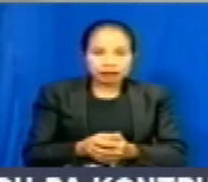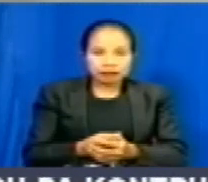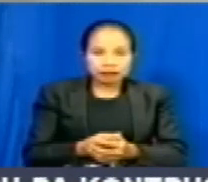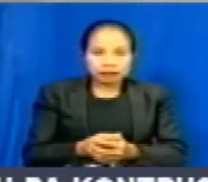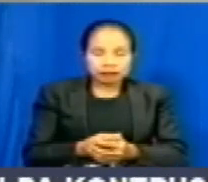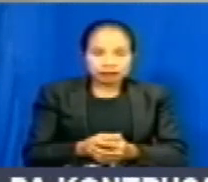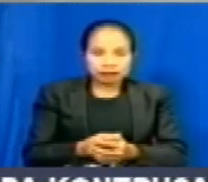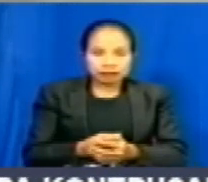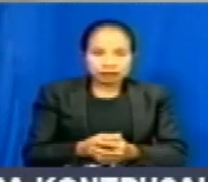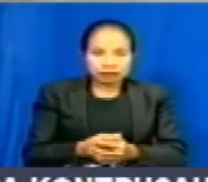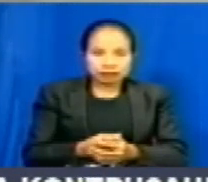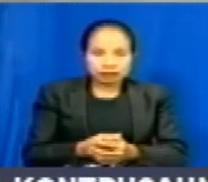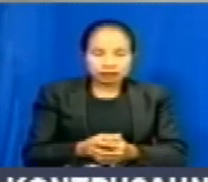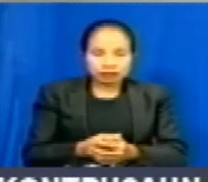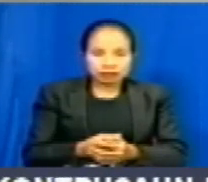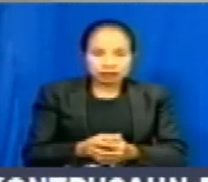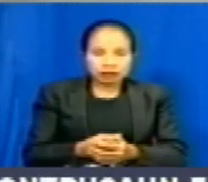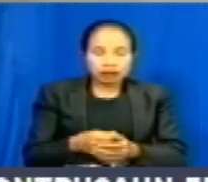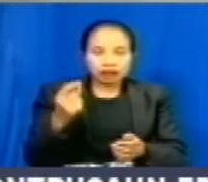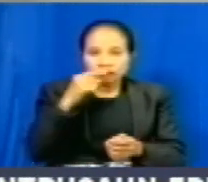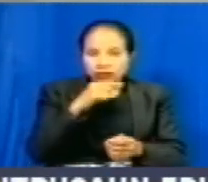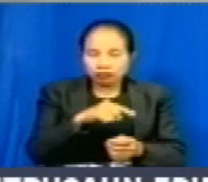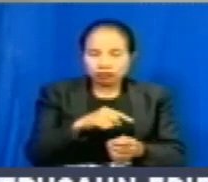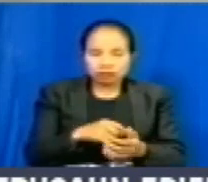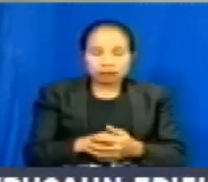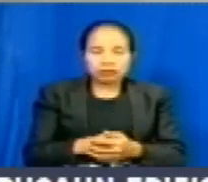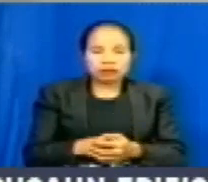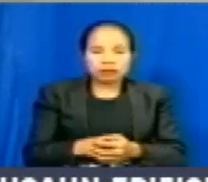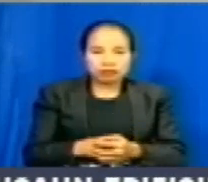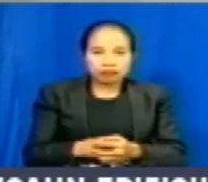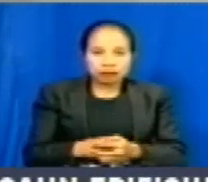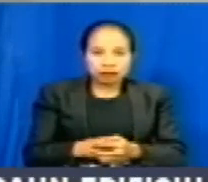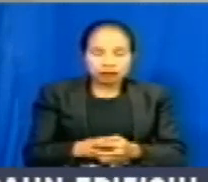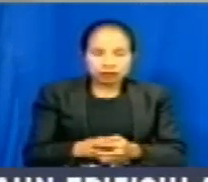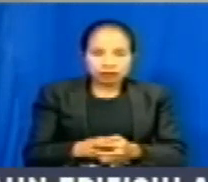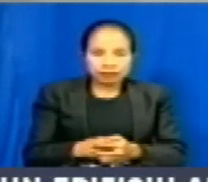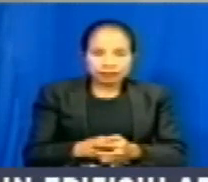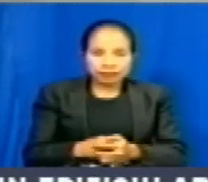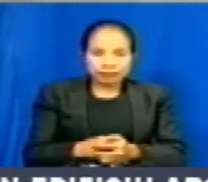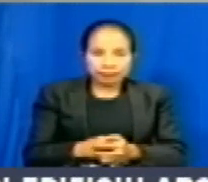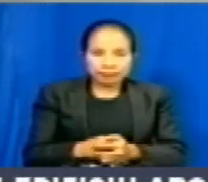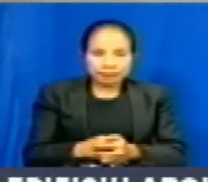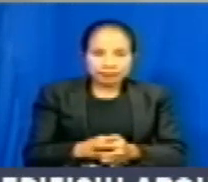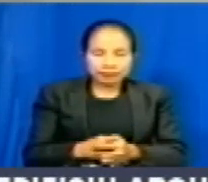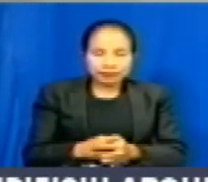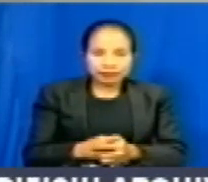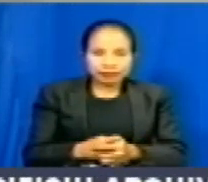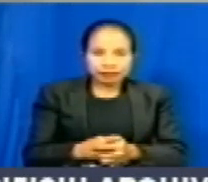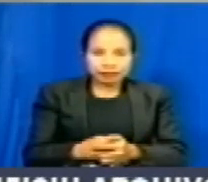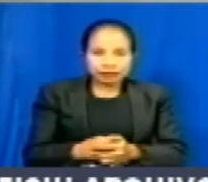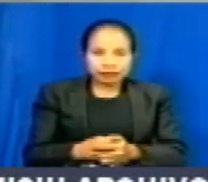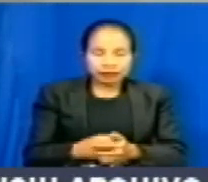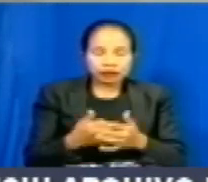mulai. Tapi saya mau sotain, tak terlalu yang kamu. Kalau kamu kami ini, tolak